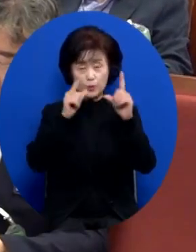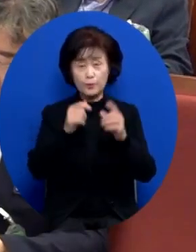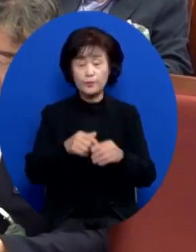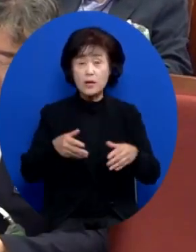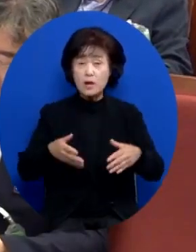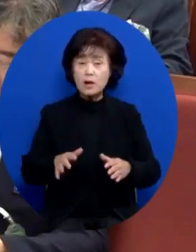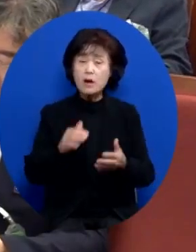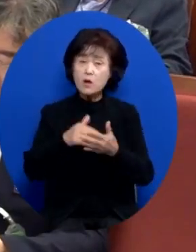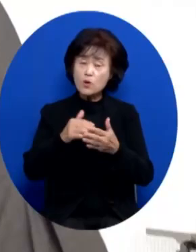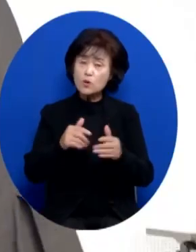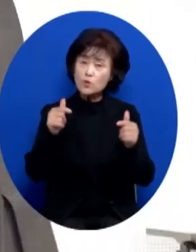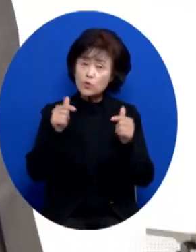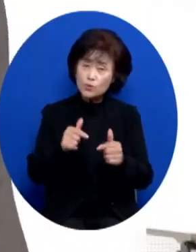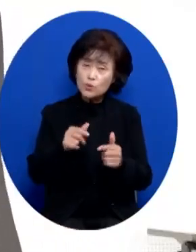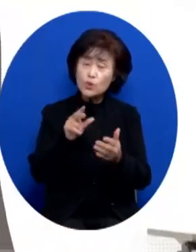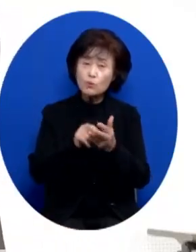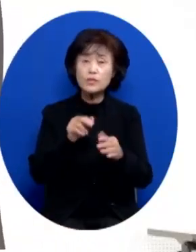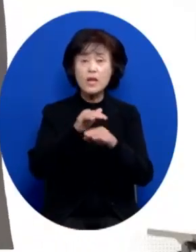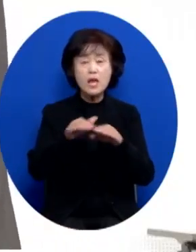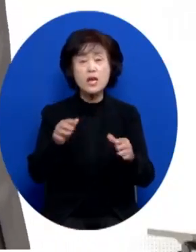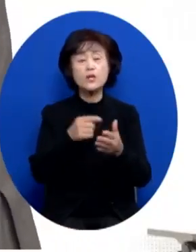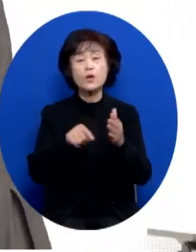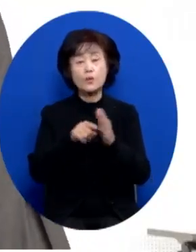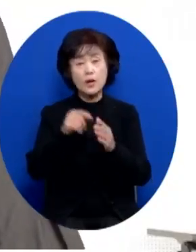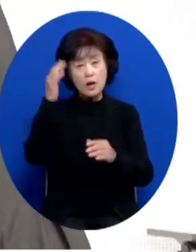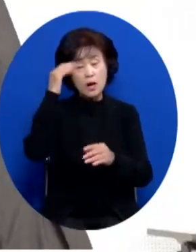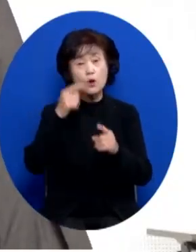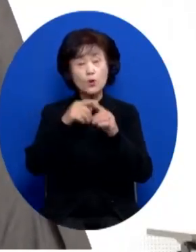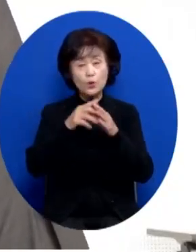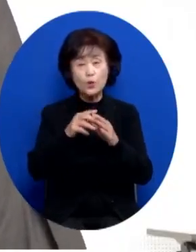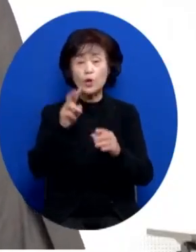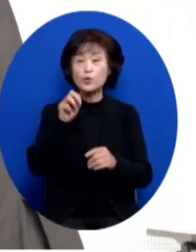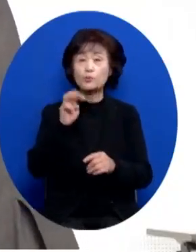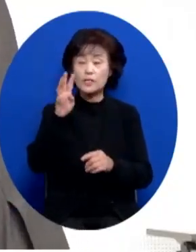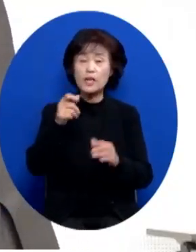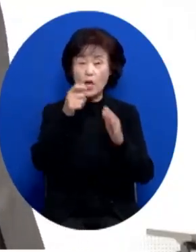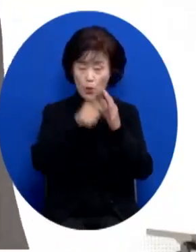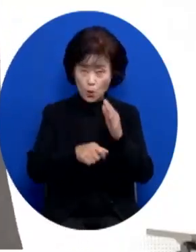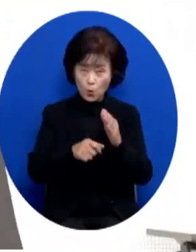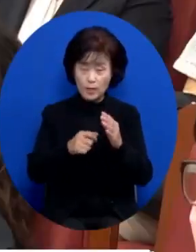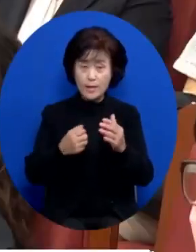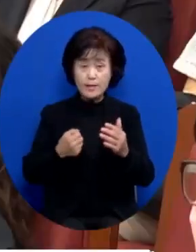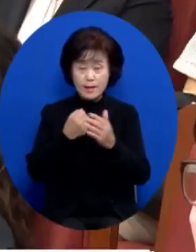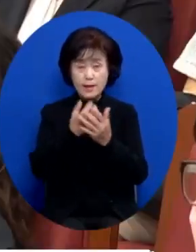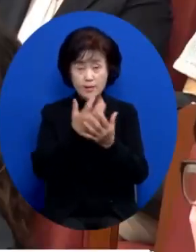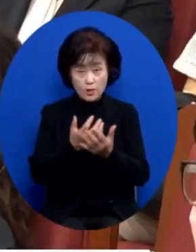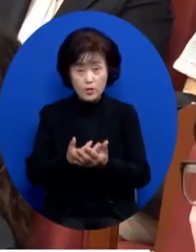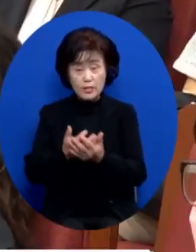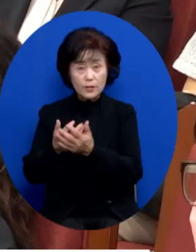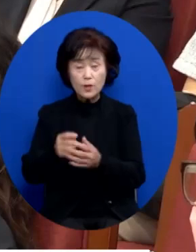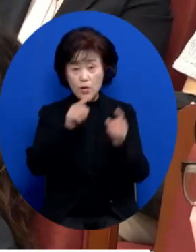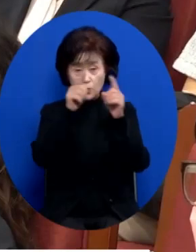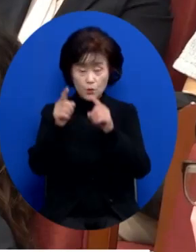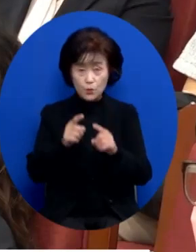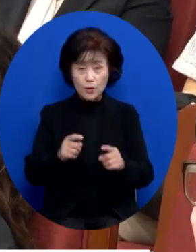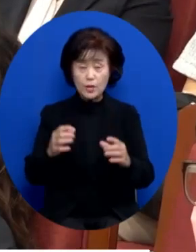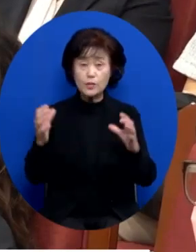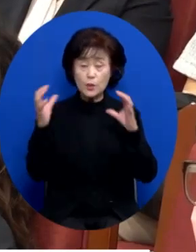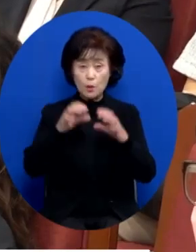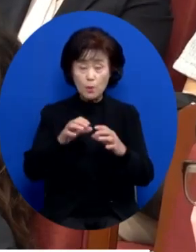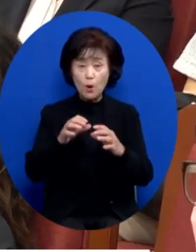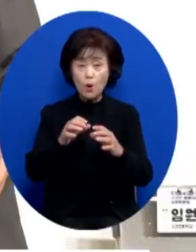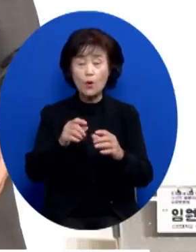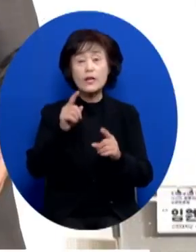문제가 해결되길 바라는 한국교회 23개 교단 결의서와 전국에서 모은 1차 서명지